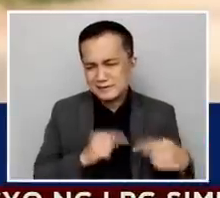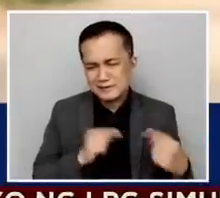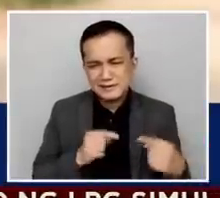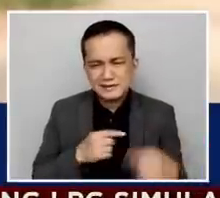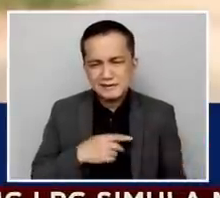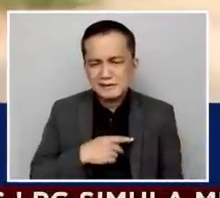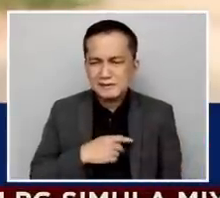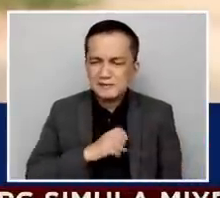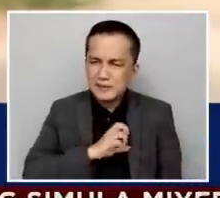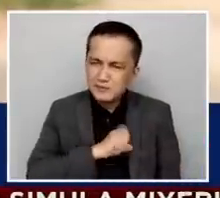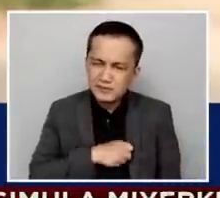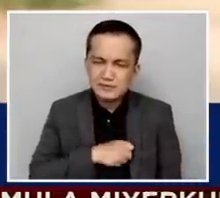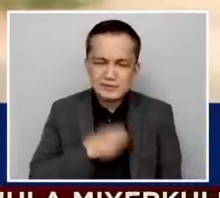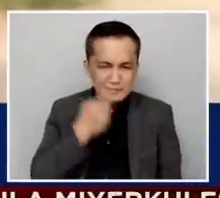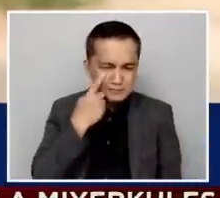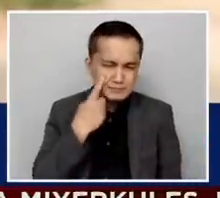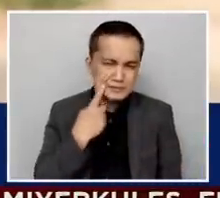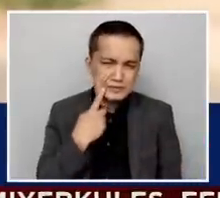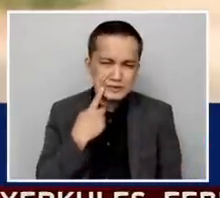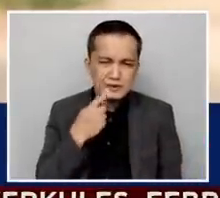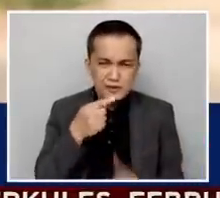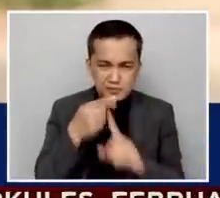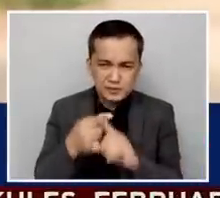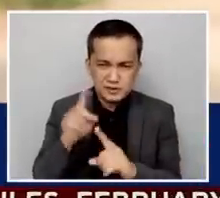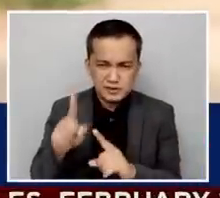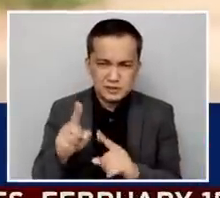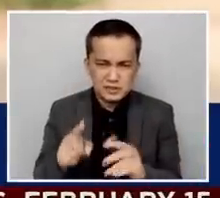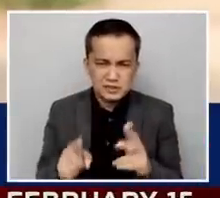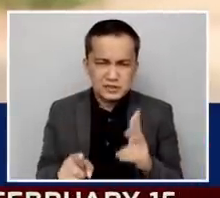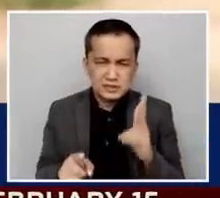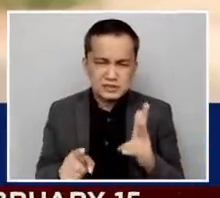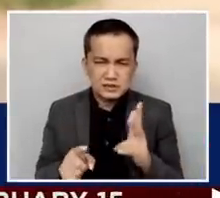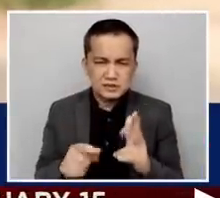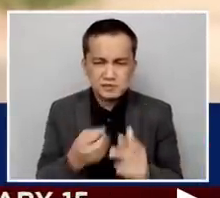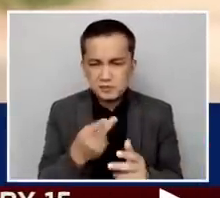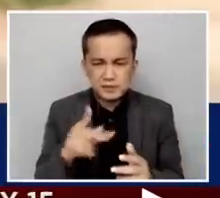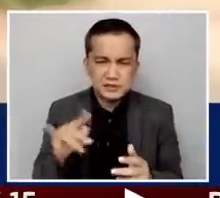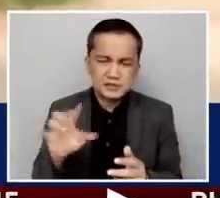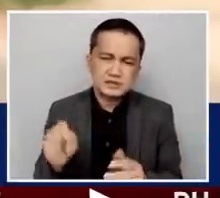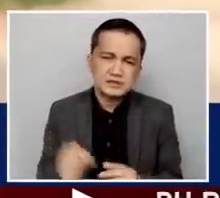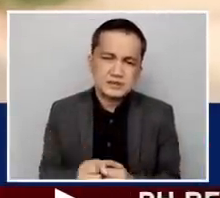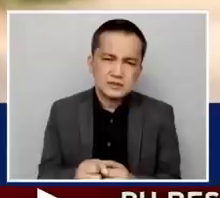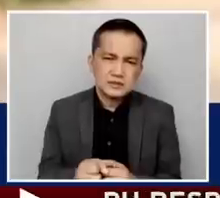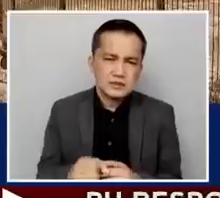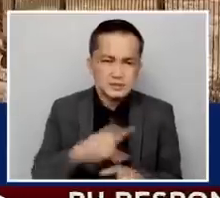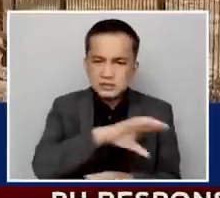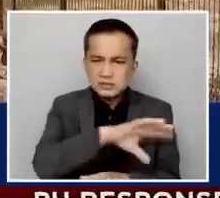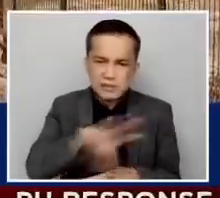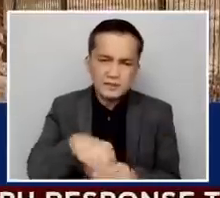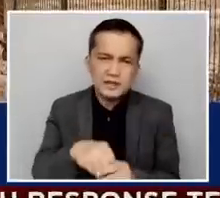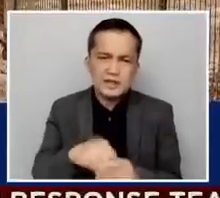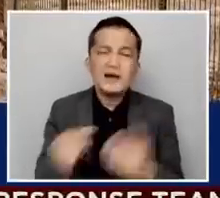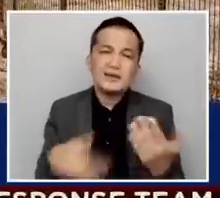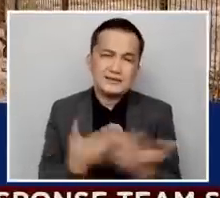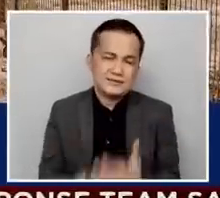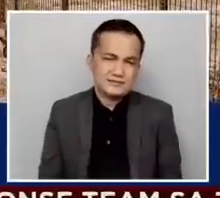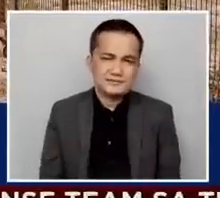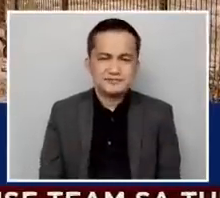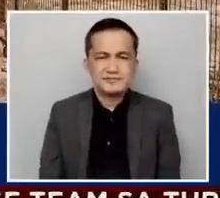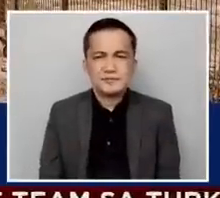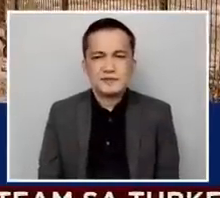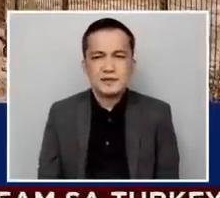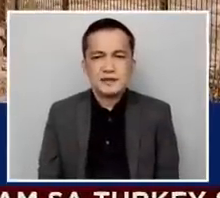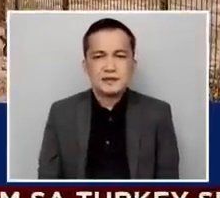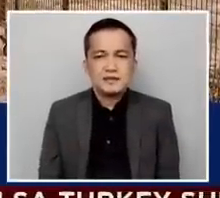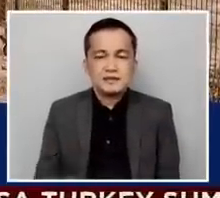sa 30 piraso ng manok eh. Dinamay na yung ano, lahat. Ayon sa Bureau